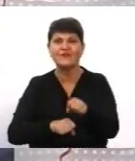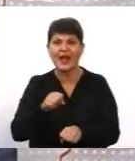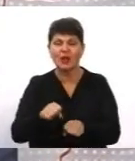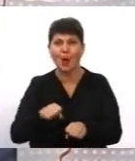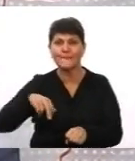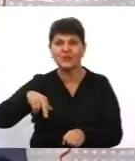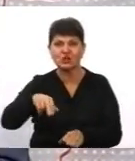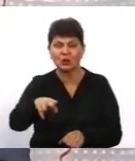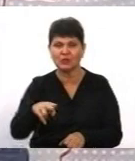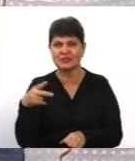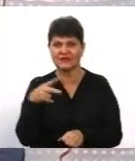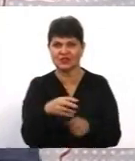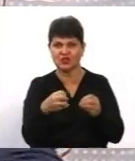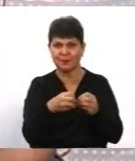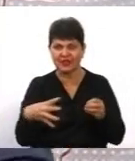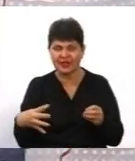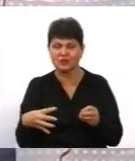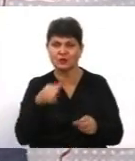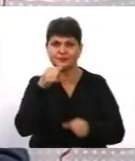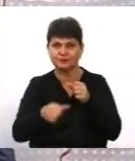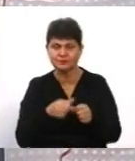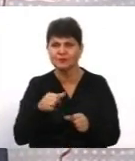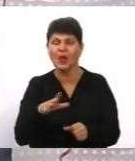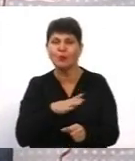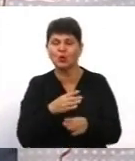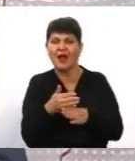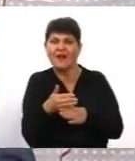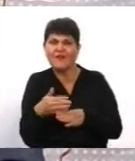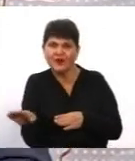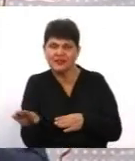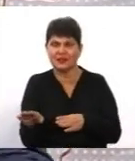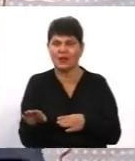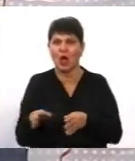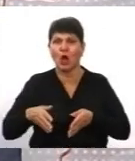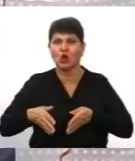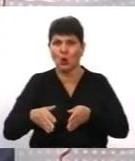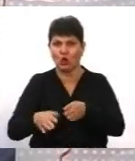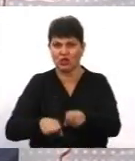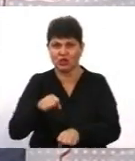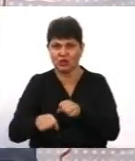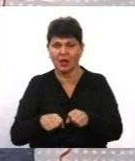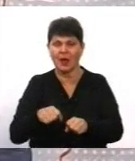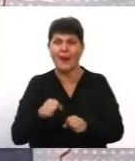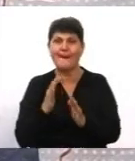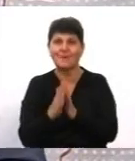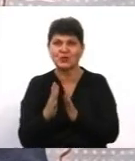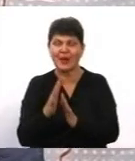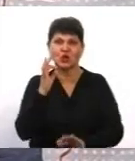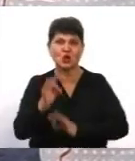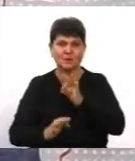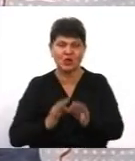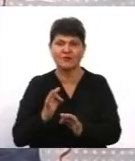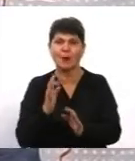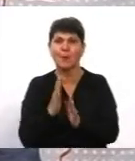року почали з'являтися виділені велодоріжки, це проспект Космонавтів, проспект Юності, і з кожним роком у нас стає все більше саме